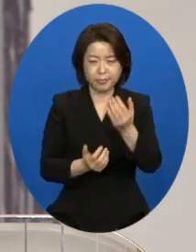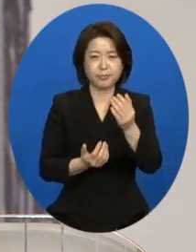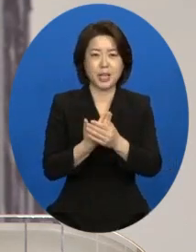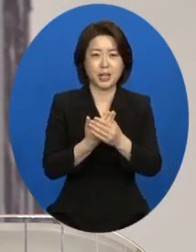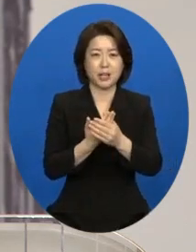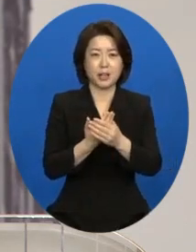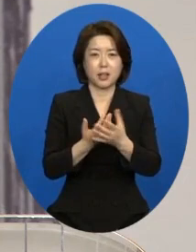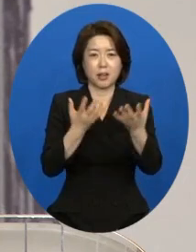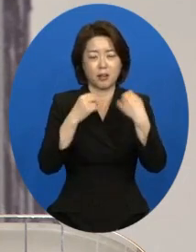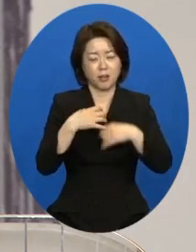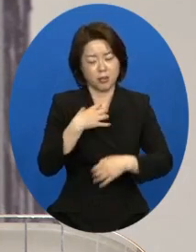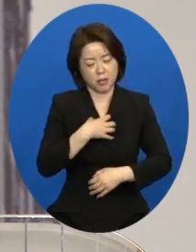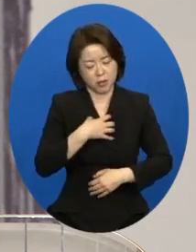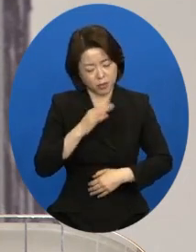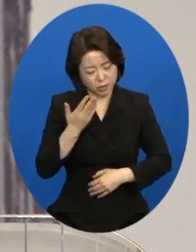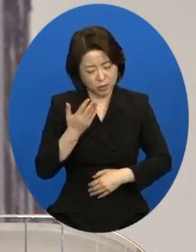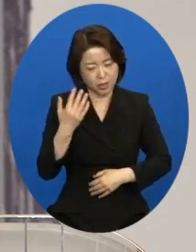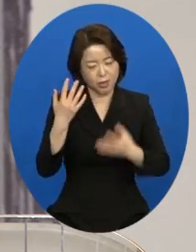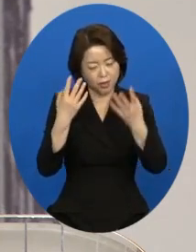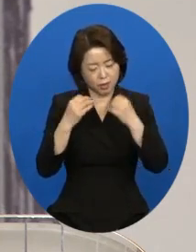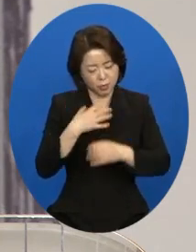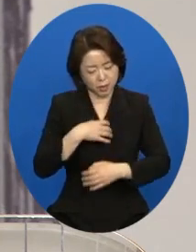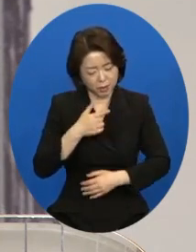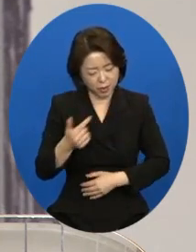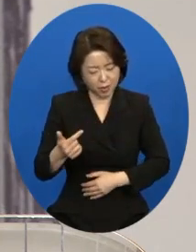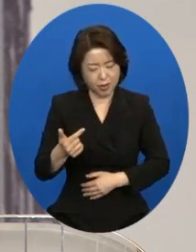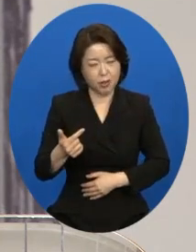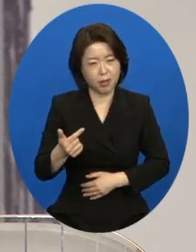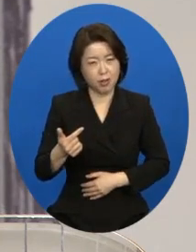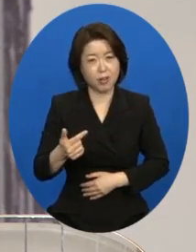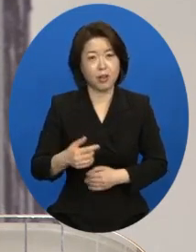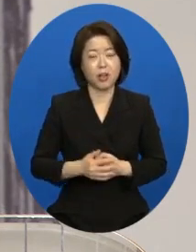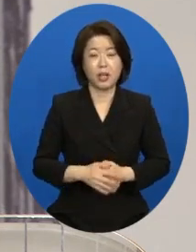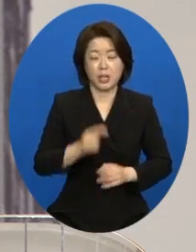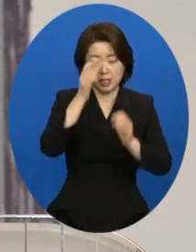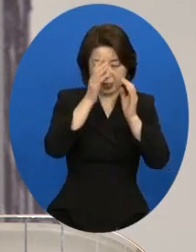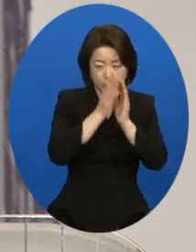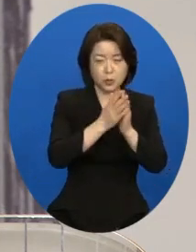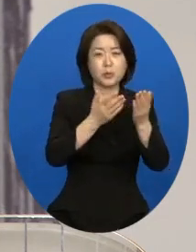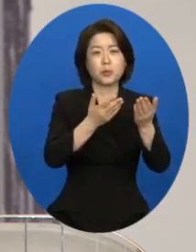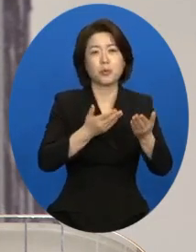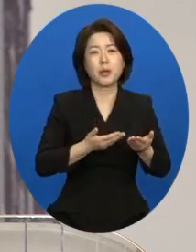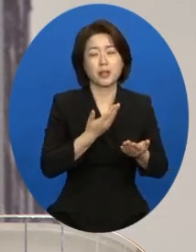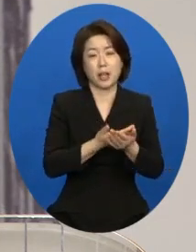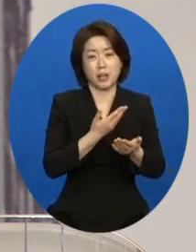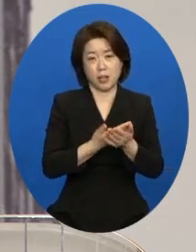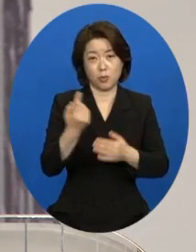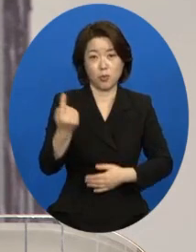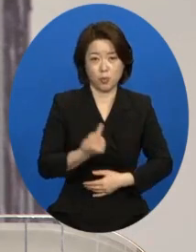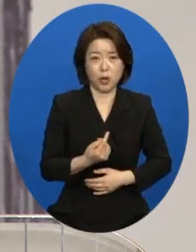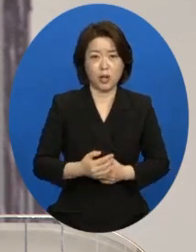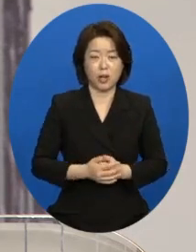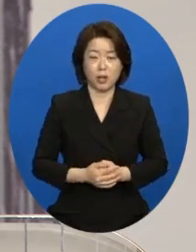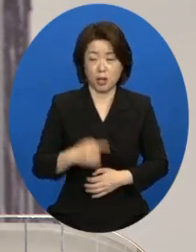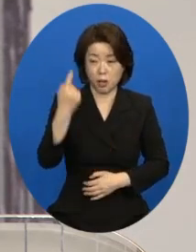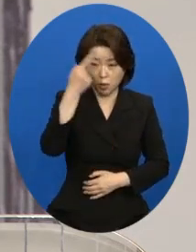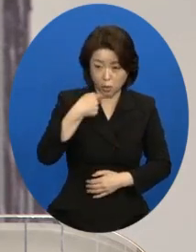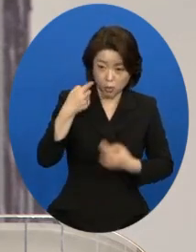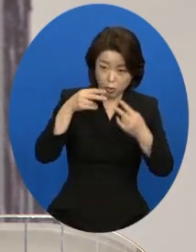얼마나 걱정이 될까? 얼마나 염려가 될까? 기도받으러 오셨어요. 근데 제가 얼굴을